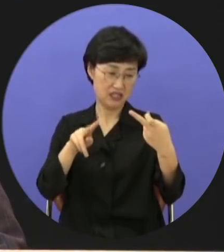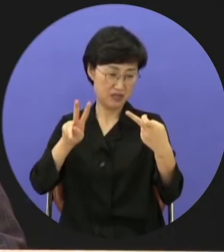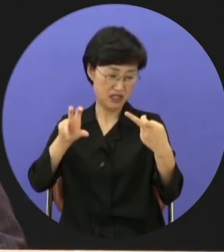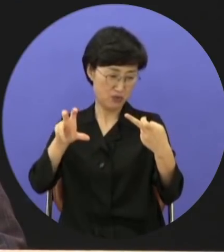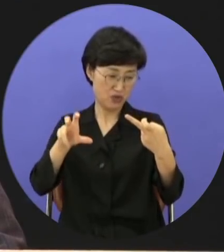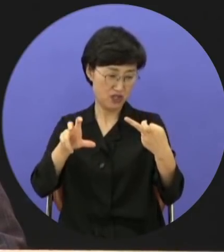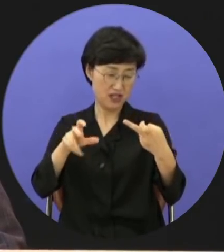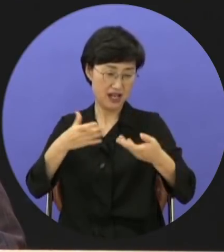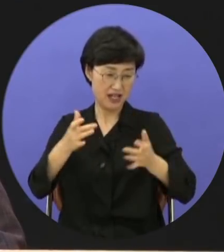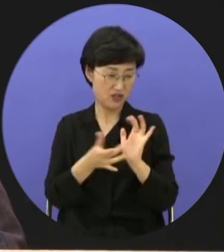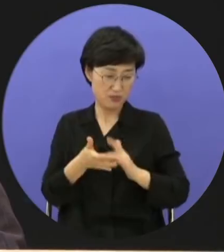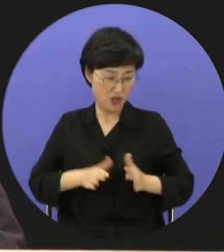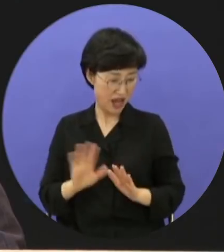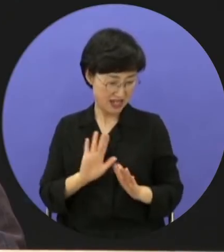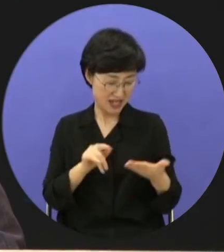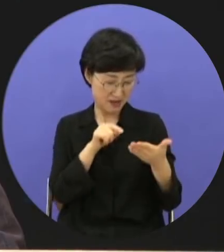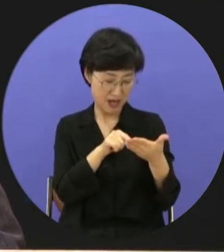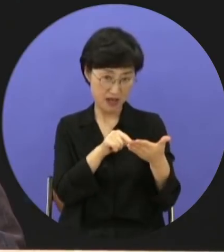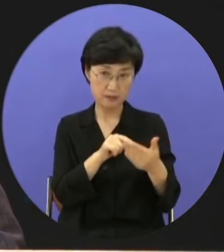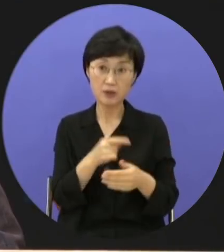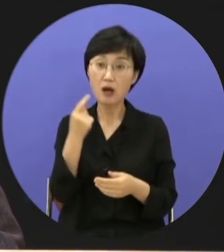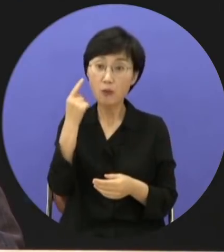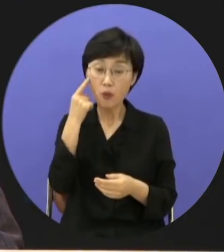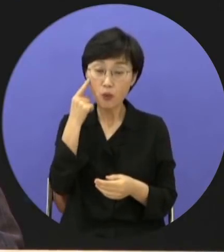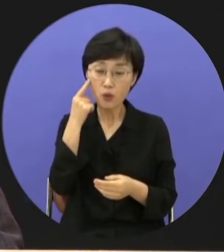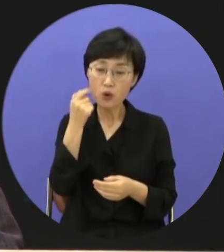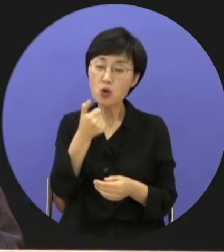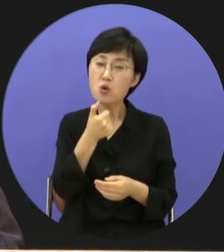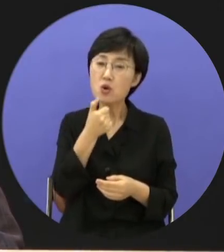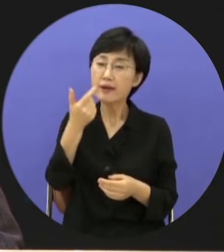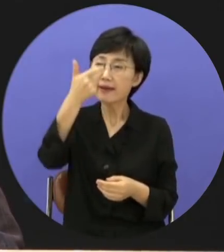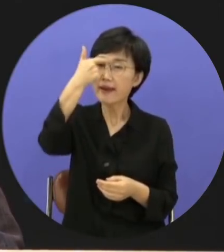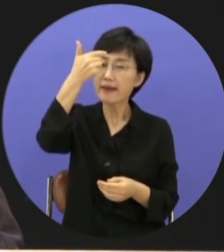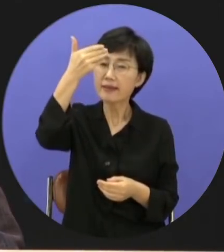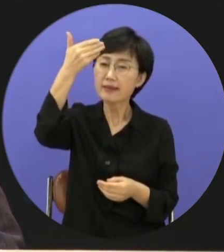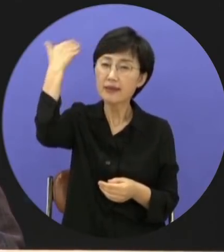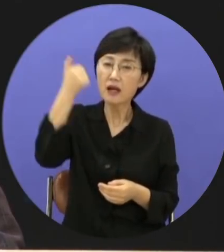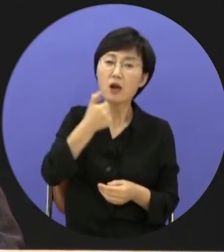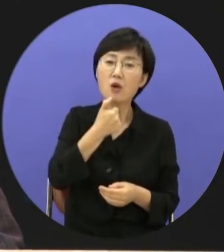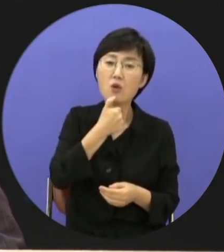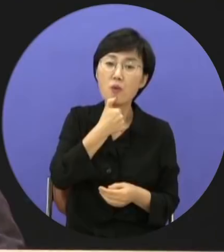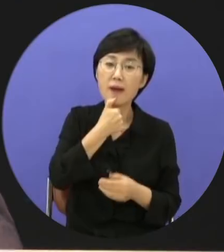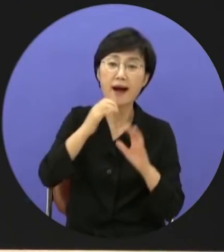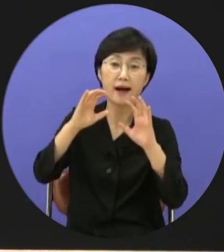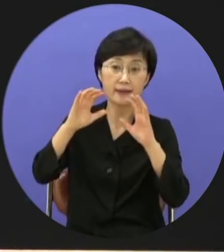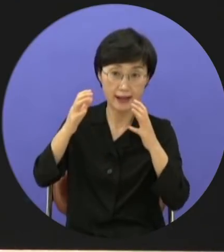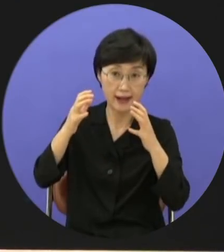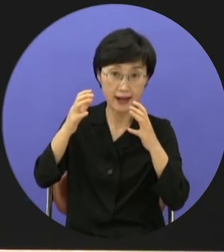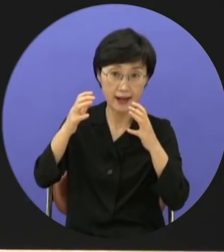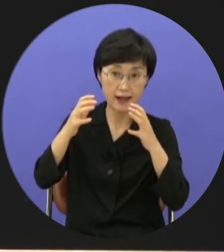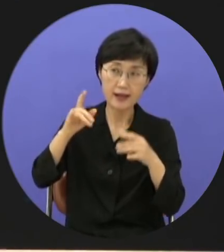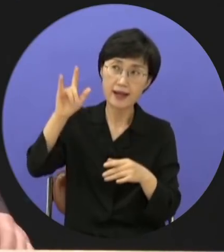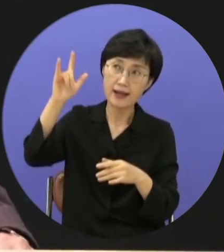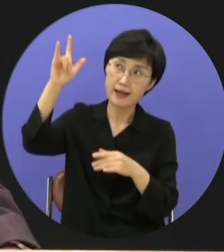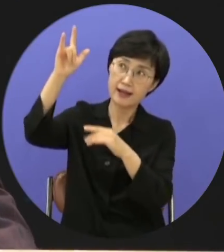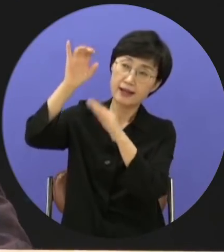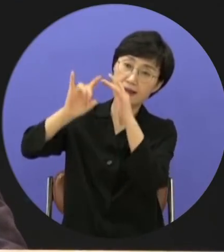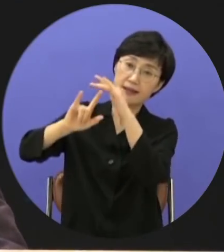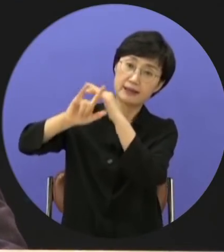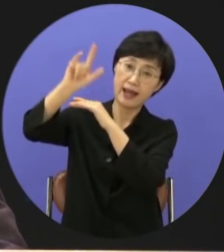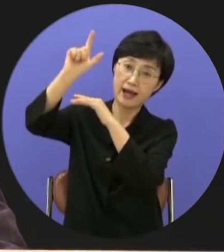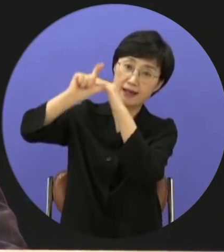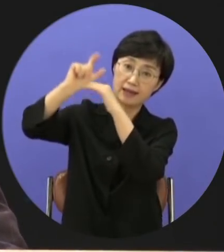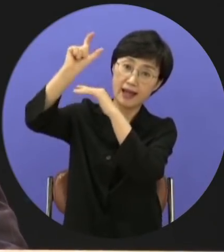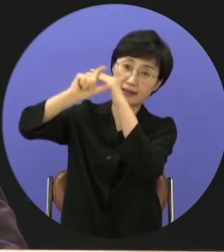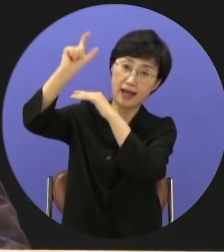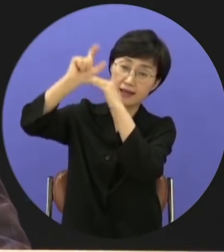not Christmas Day. 로마가 태양신을 섬기는 날이다. It was the day that the Roman Empire worshiped their sun